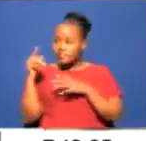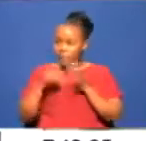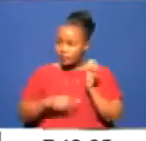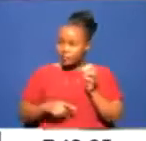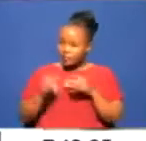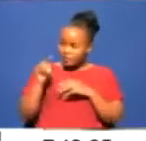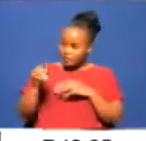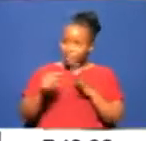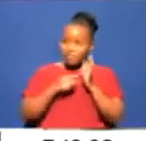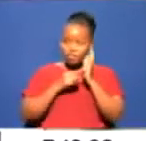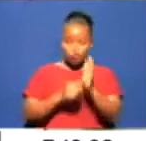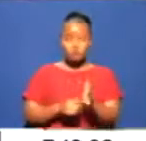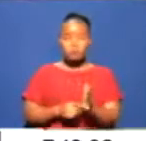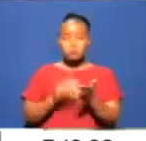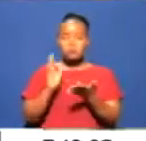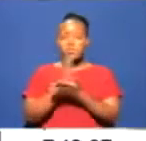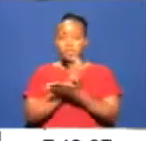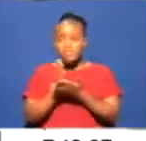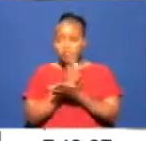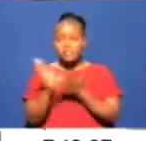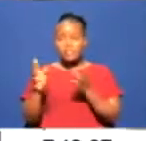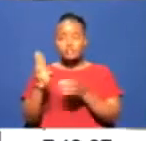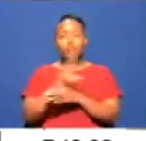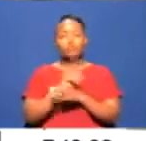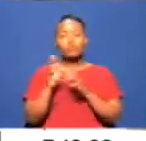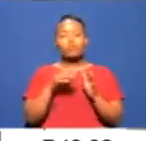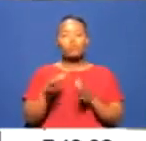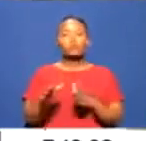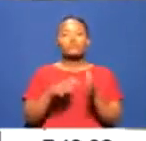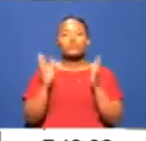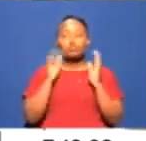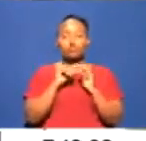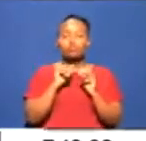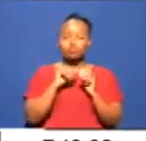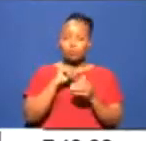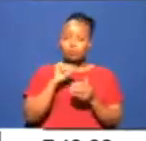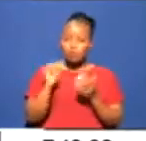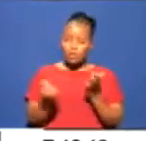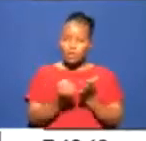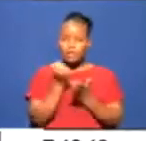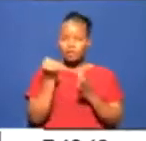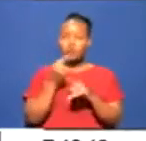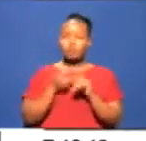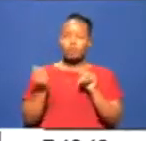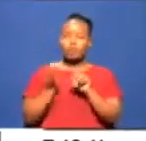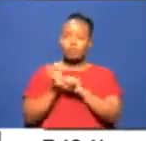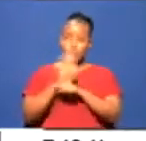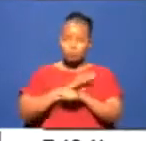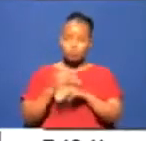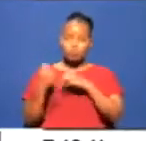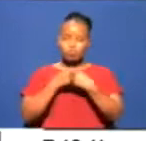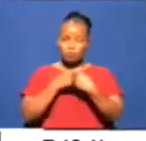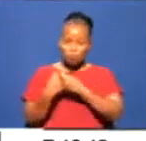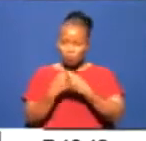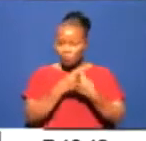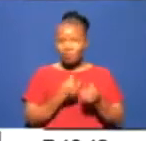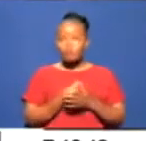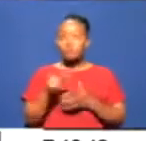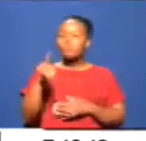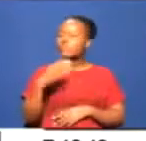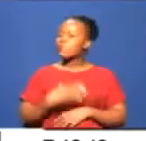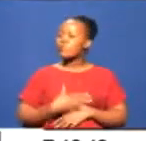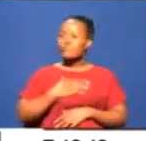sekta hiyo inavyotumia fursa hiyo kujinusuru kutokana na makali ya janga hilo. Tembea Kenya. Tour Kenya, see